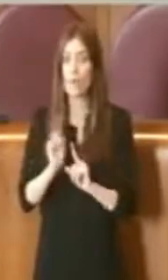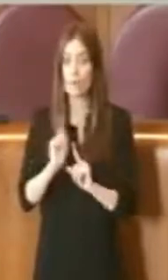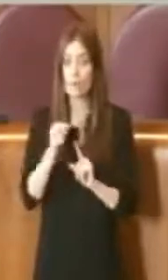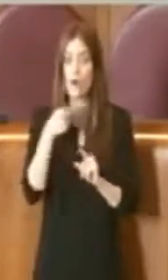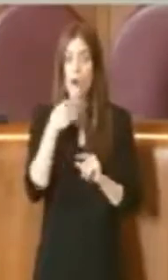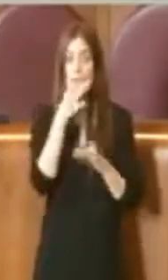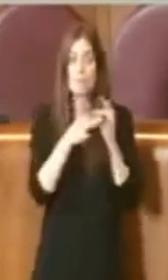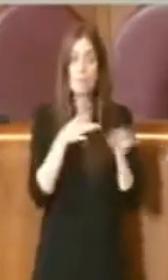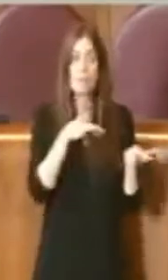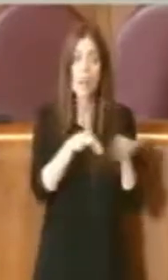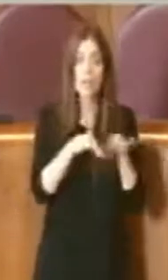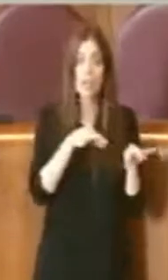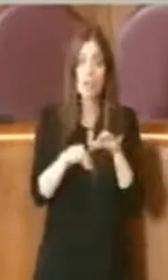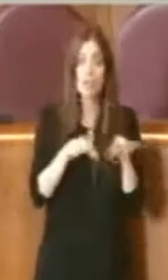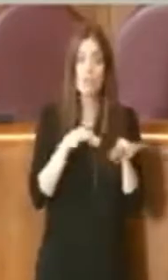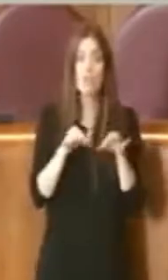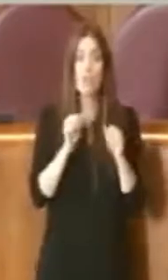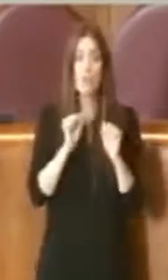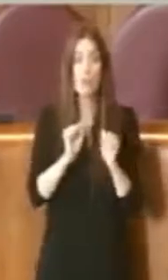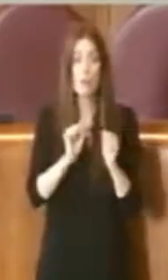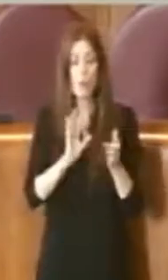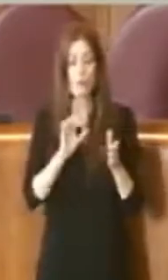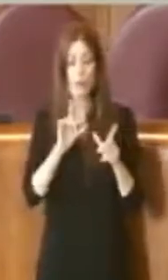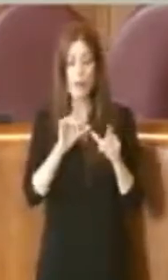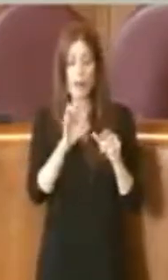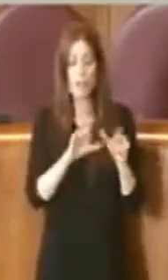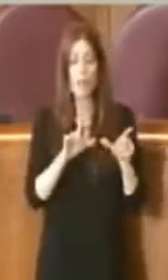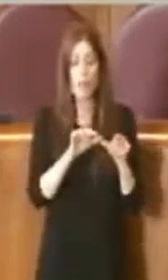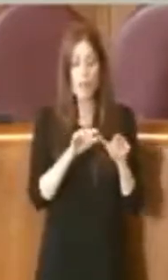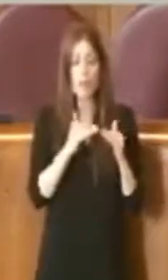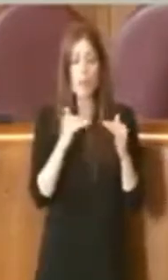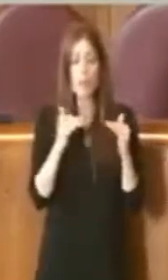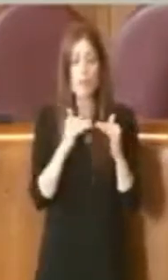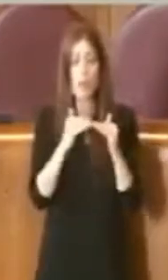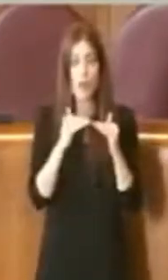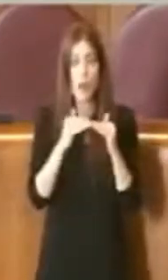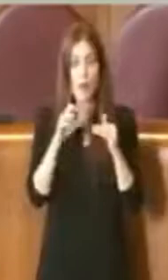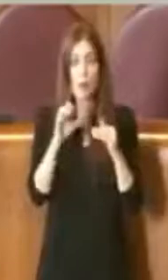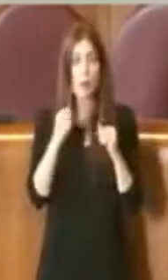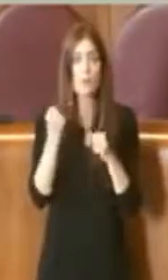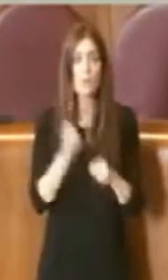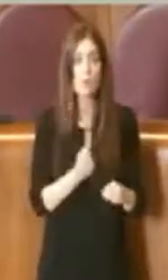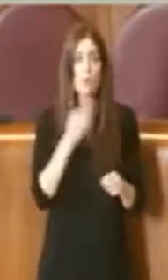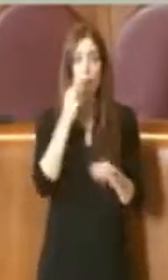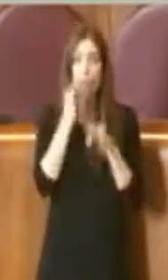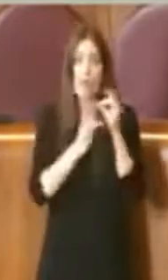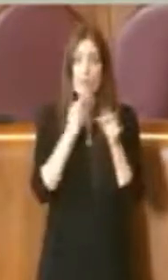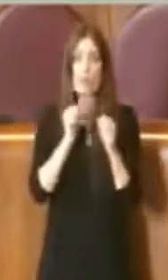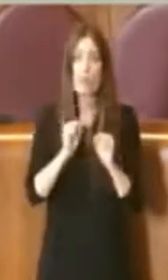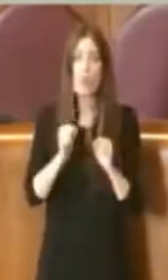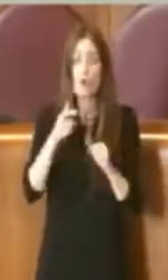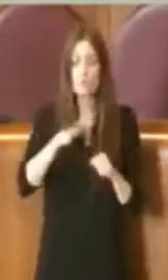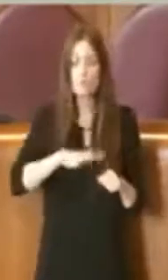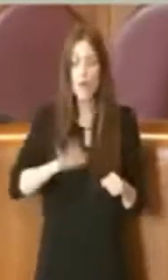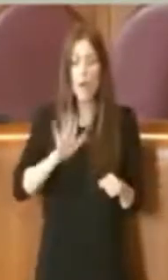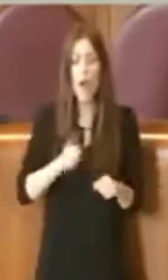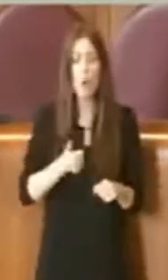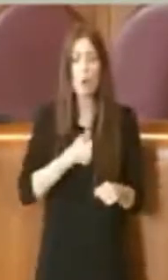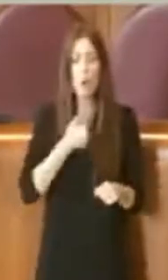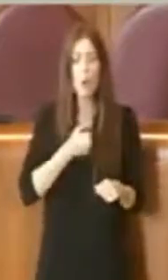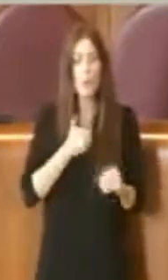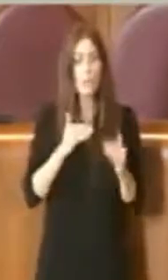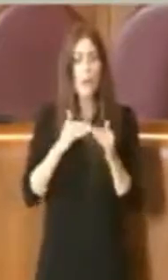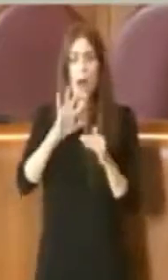fondamentali e strategiche, mantenendo la Regione Lazio come livello istituzionale, così da poter avere uno status di autonomia alla pari delle